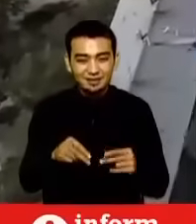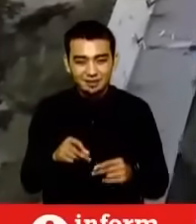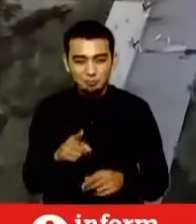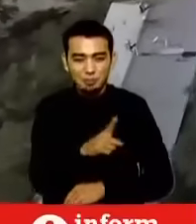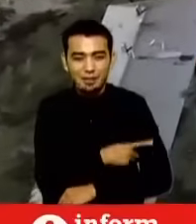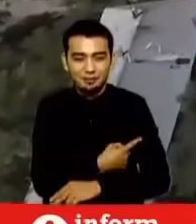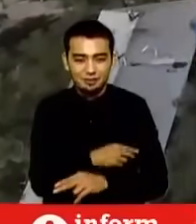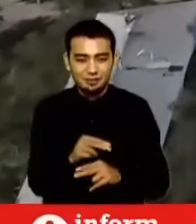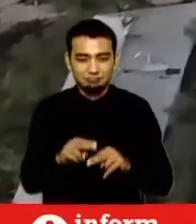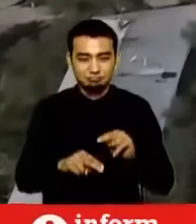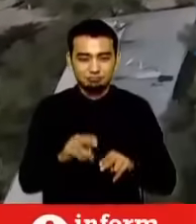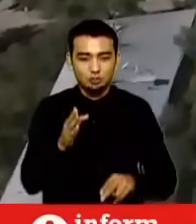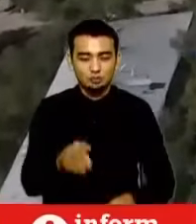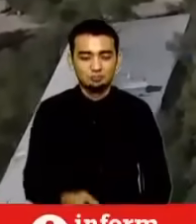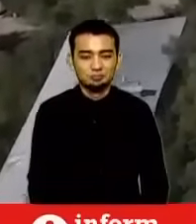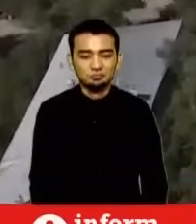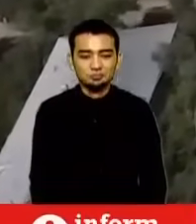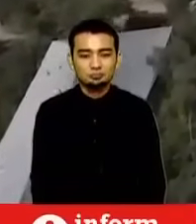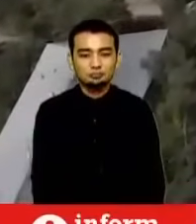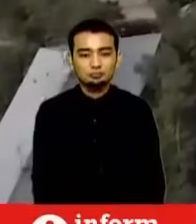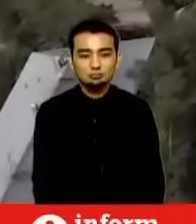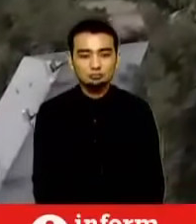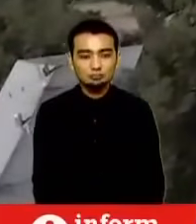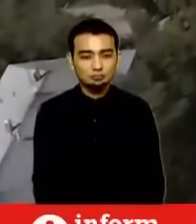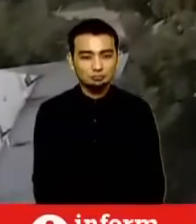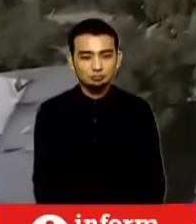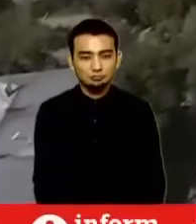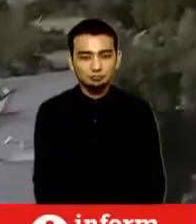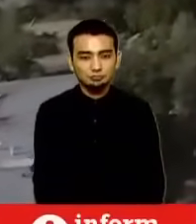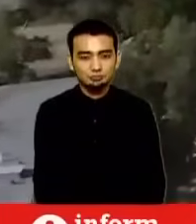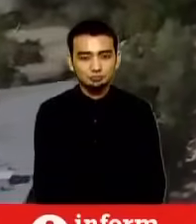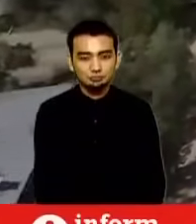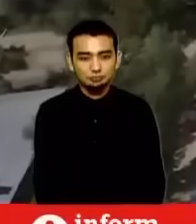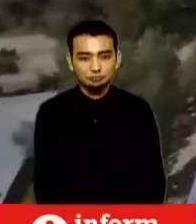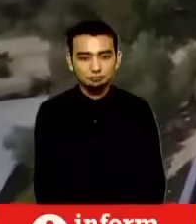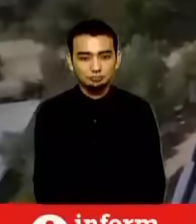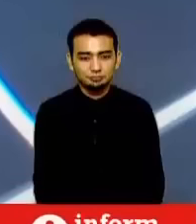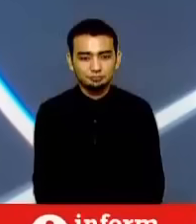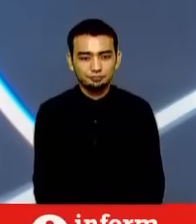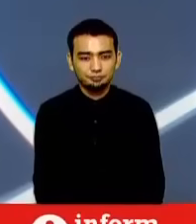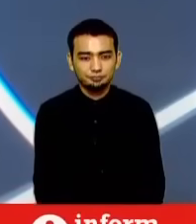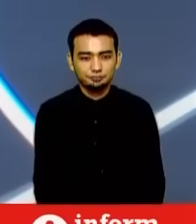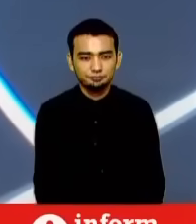екен. Айолым Рахымжанова, Нұрлан Алжабаев, Информбюро, Павлодар облысы.